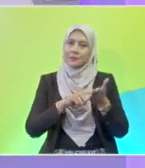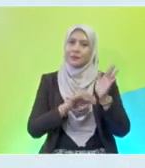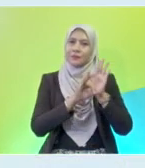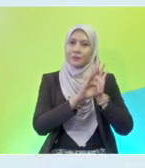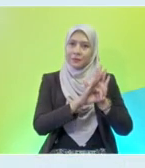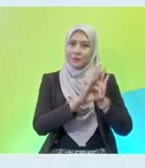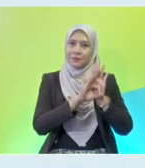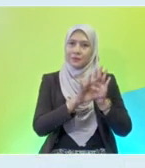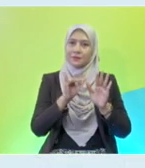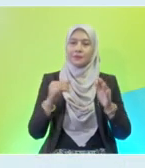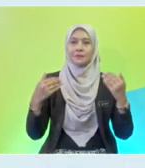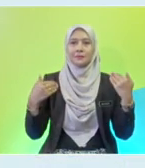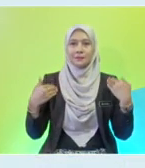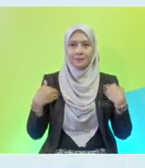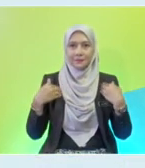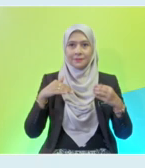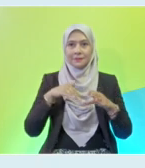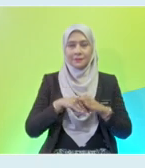itu adalah